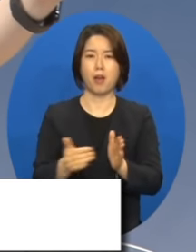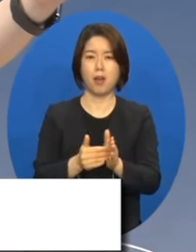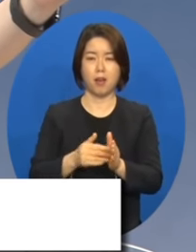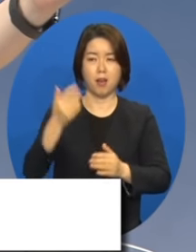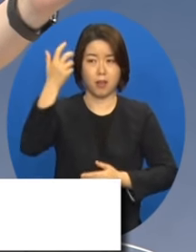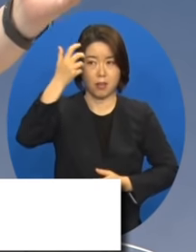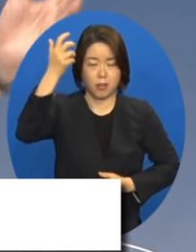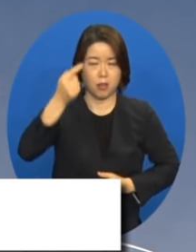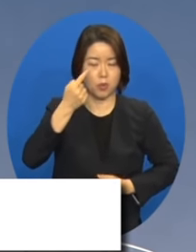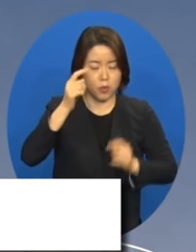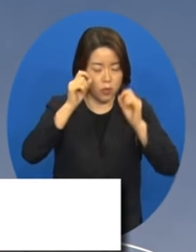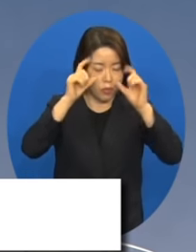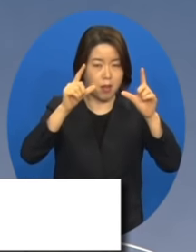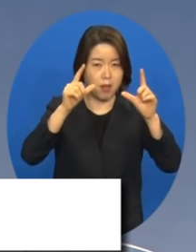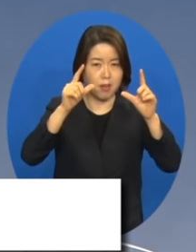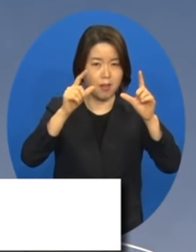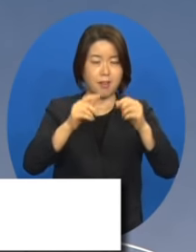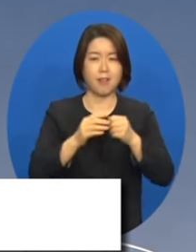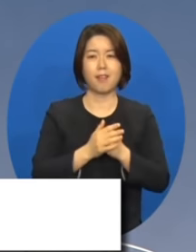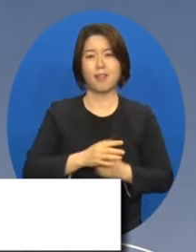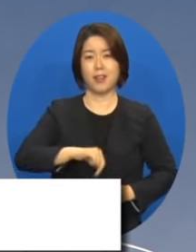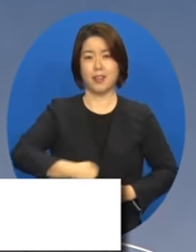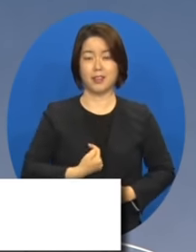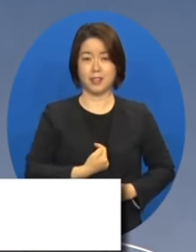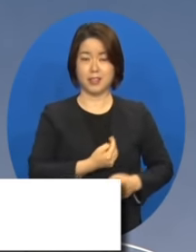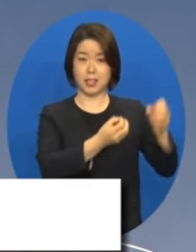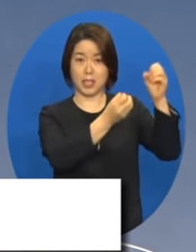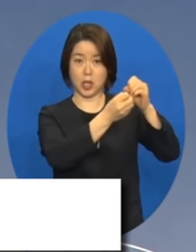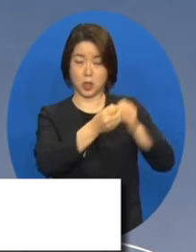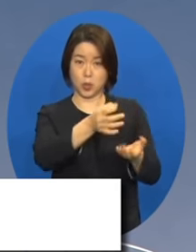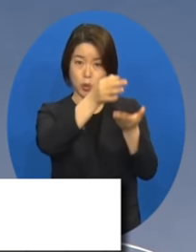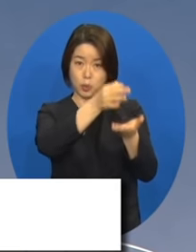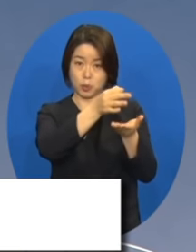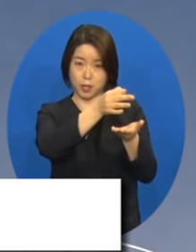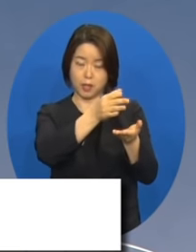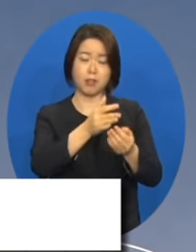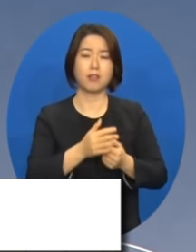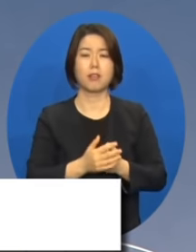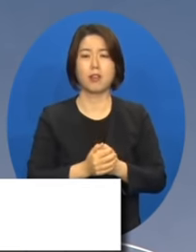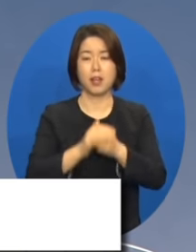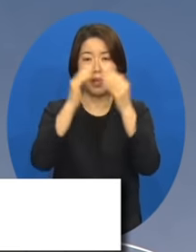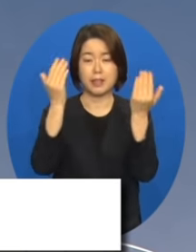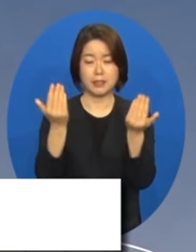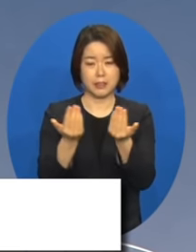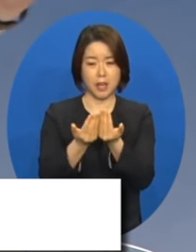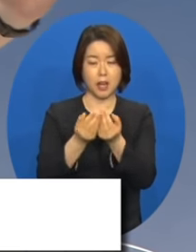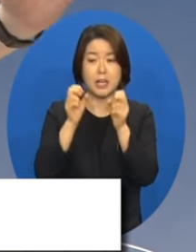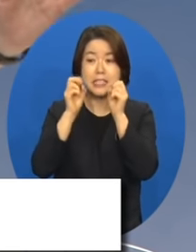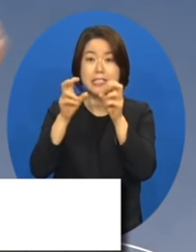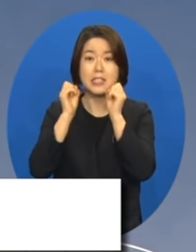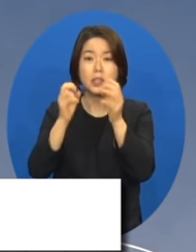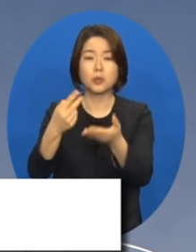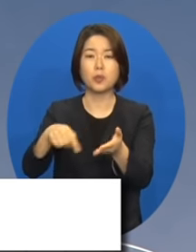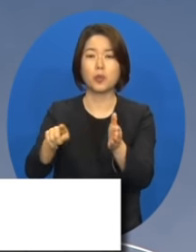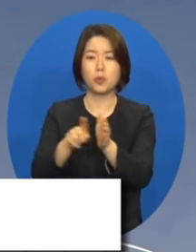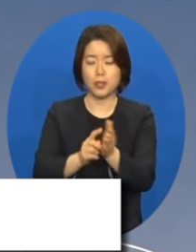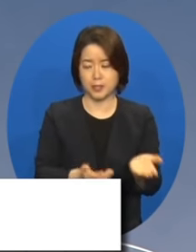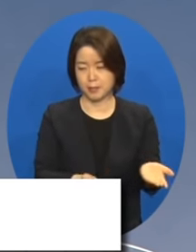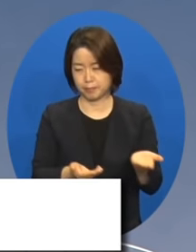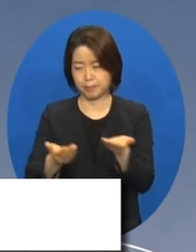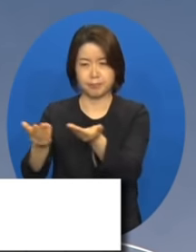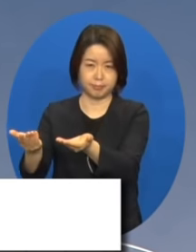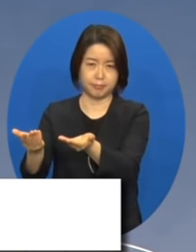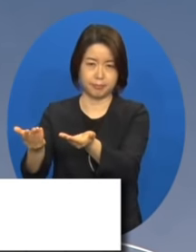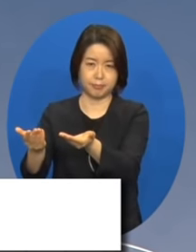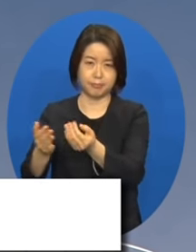뜨입니다 그리고 자기 유사 를 다 선교를 위해서 다 헌신해 버립니다